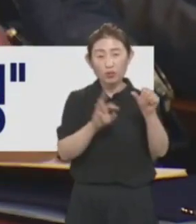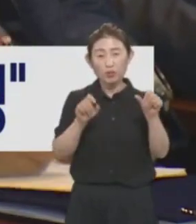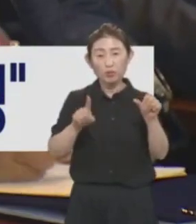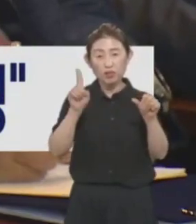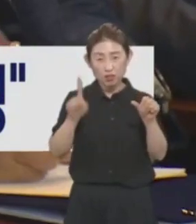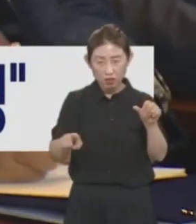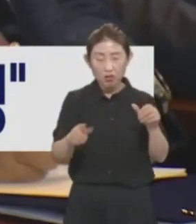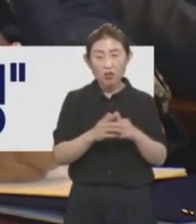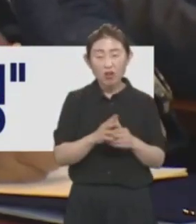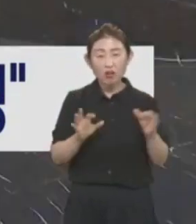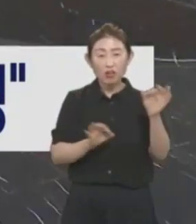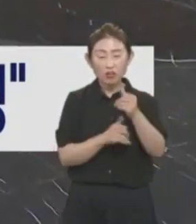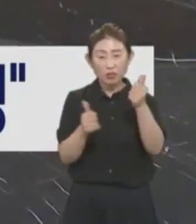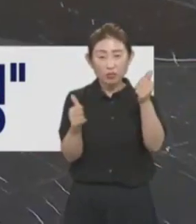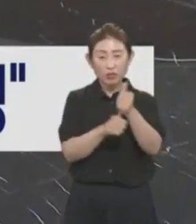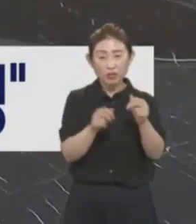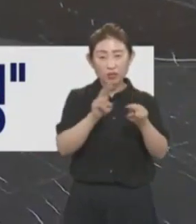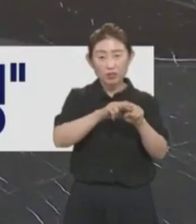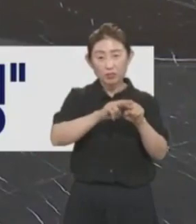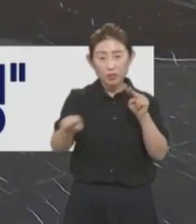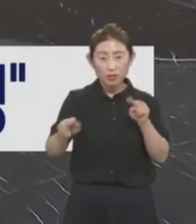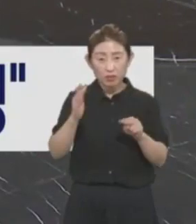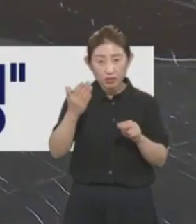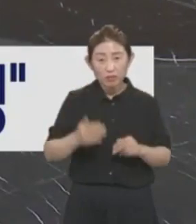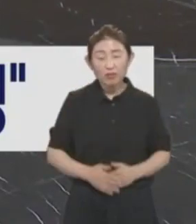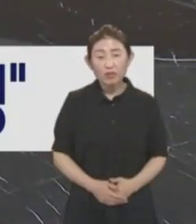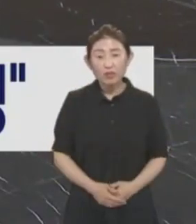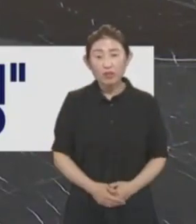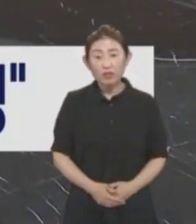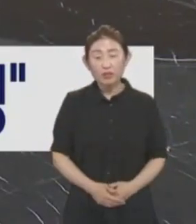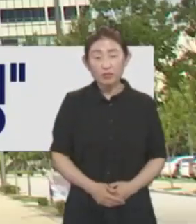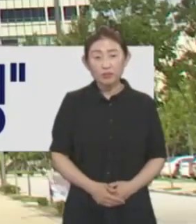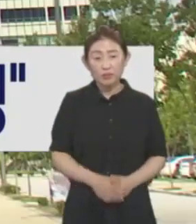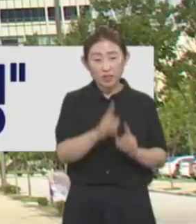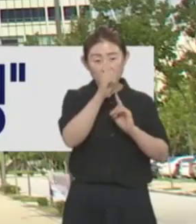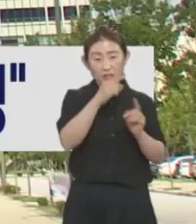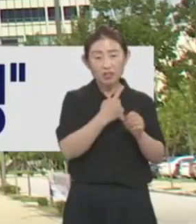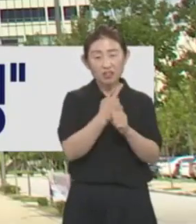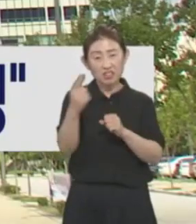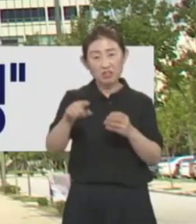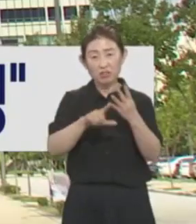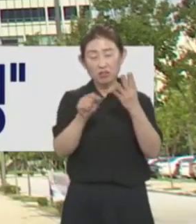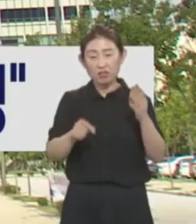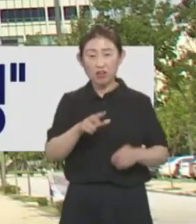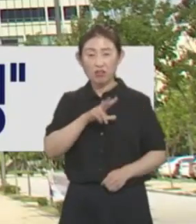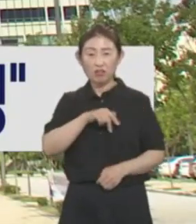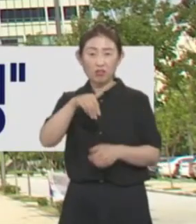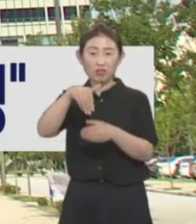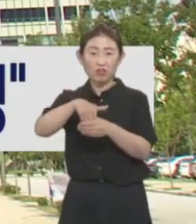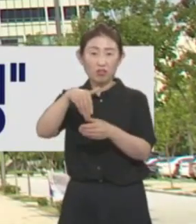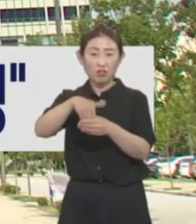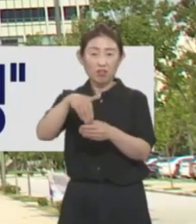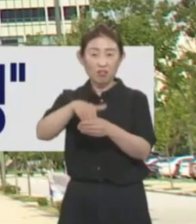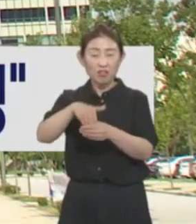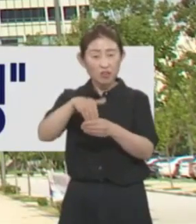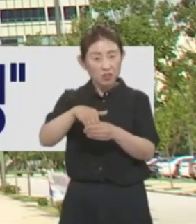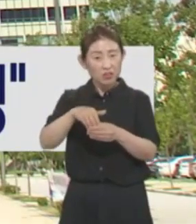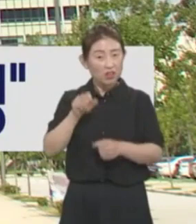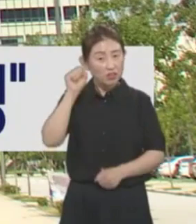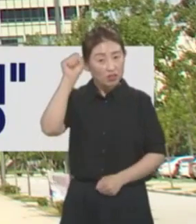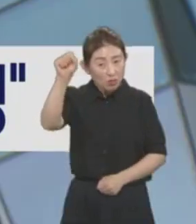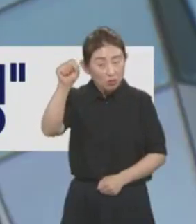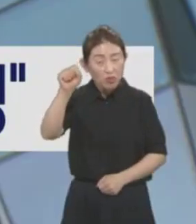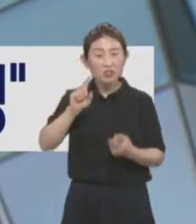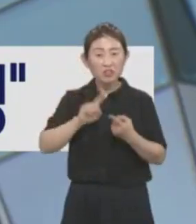31일자로 경제부시장직에서 물러나게 됩니다. 이 부시장은 내년 4월 치러지는 제22대 총선 출마